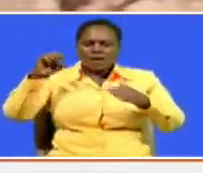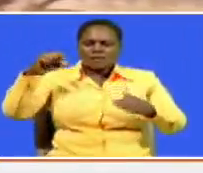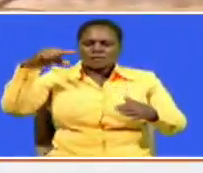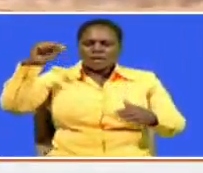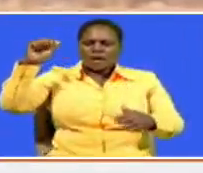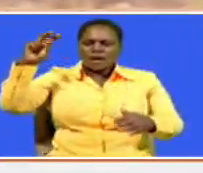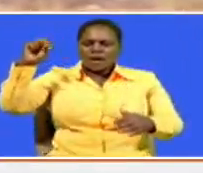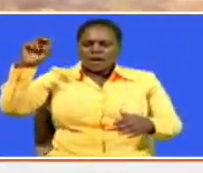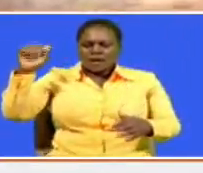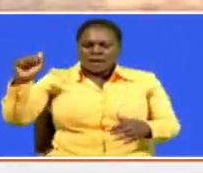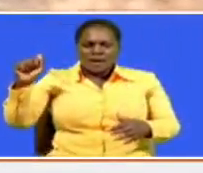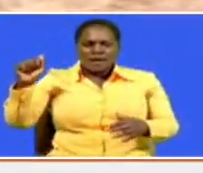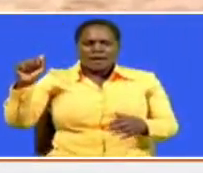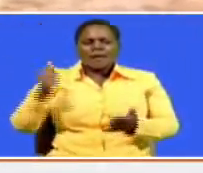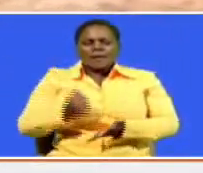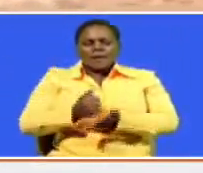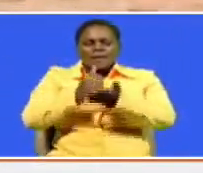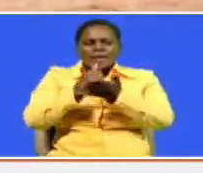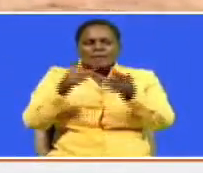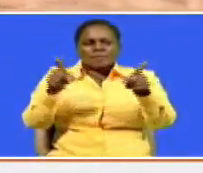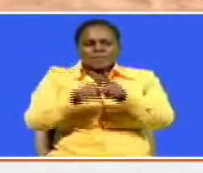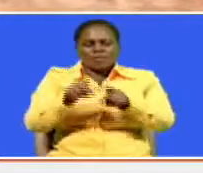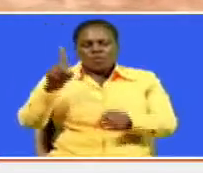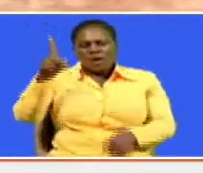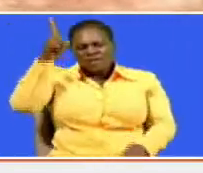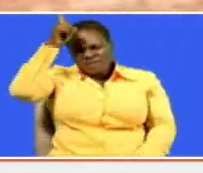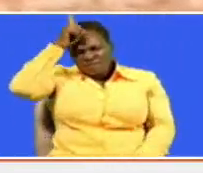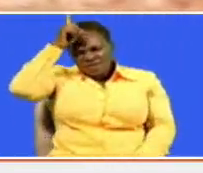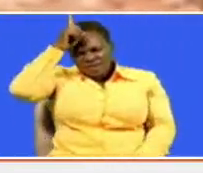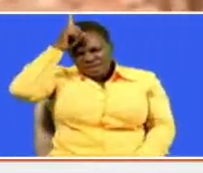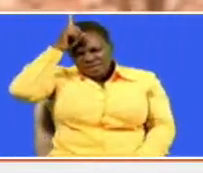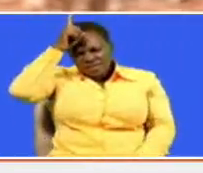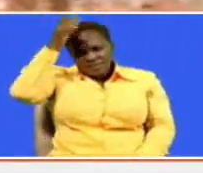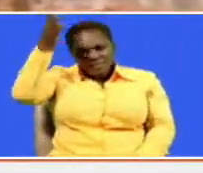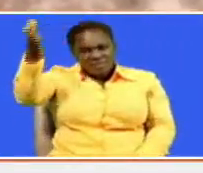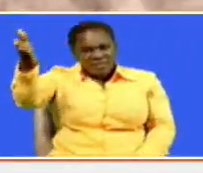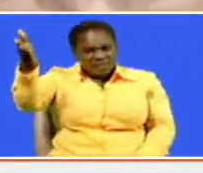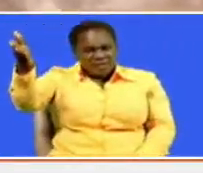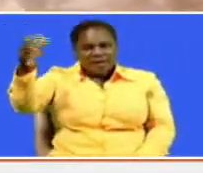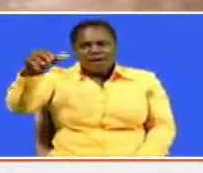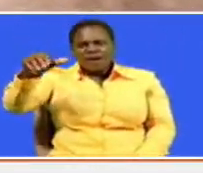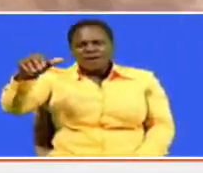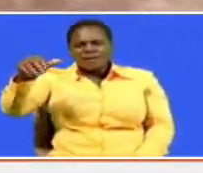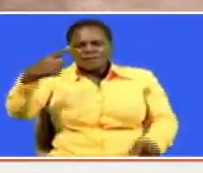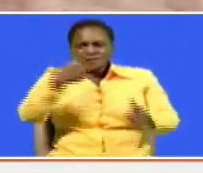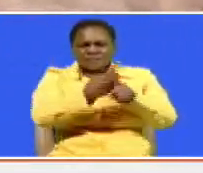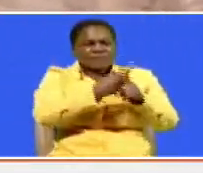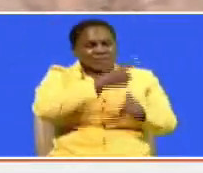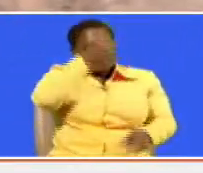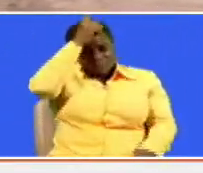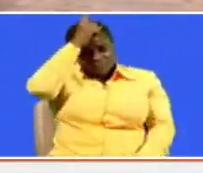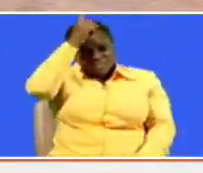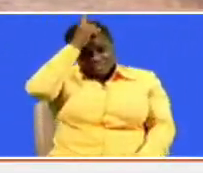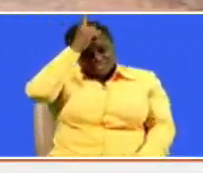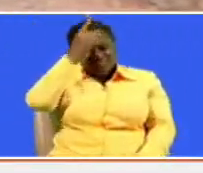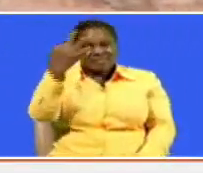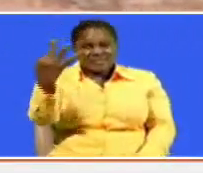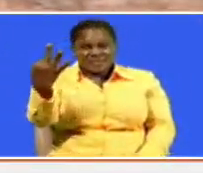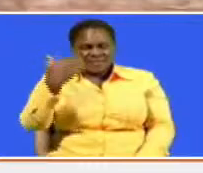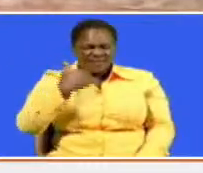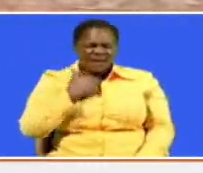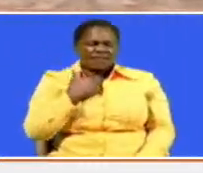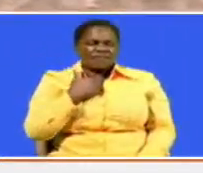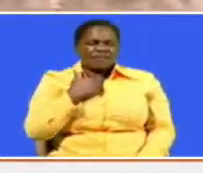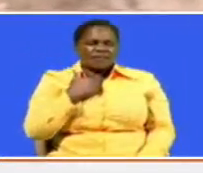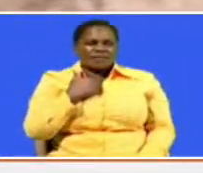hizi village 3 ambazo tunasaidia. Village moja inaitwa Mwakoma, ingine inaitwa Mwambiti, ndeni ya mwisho inaitwa